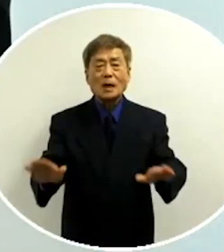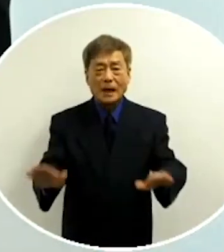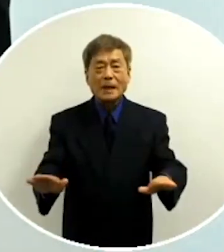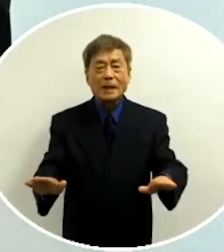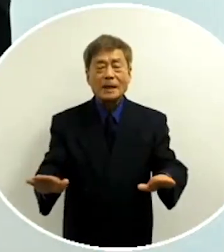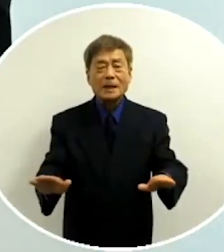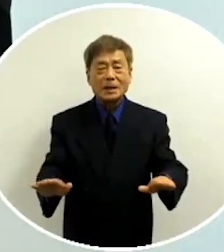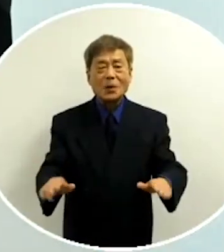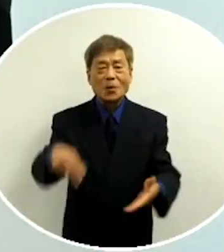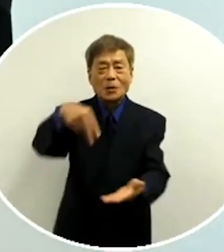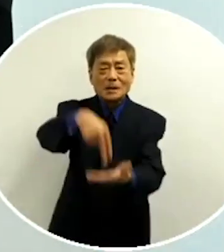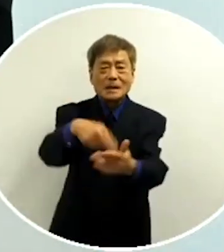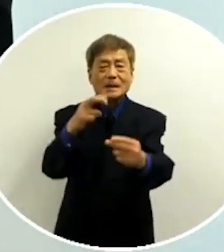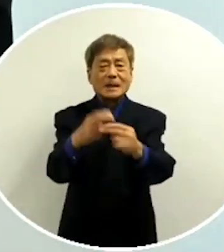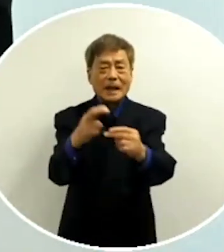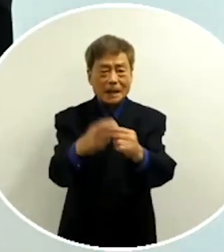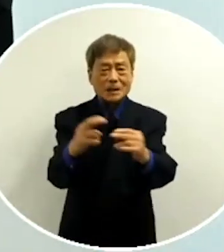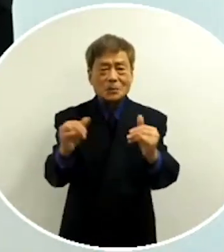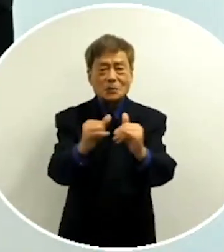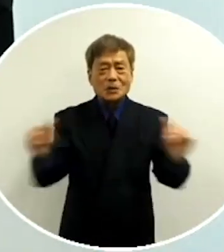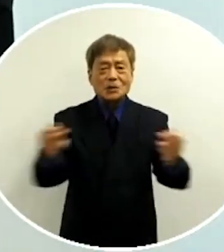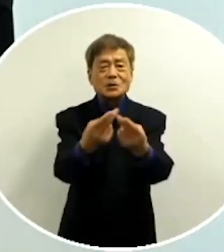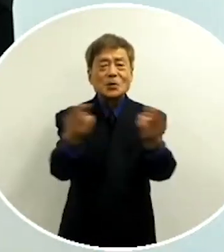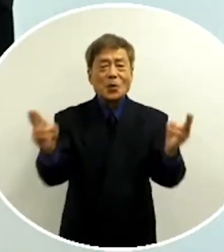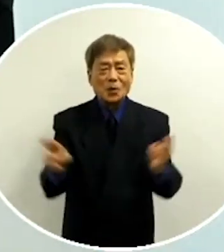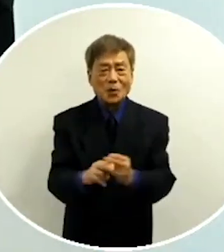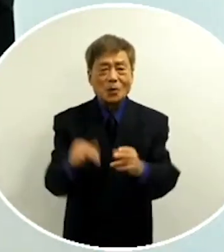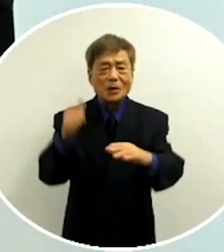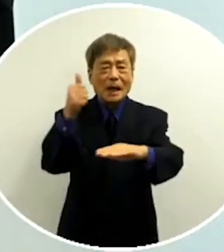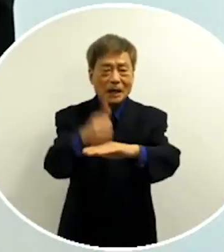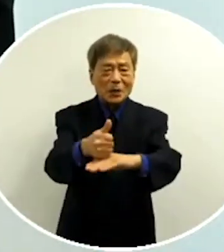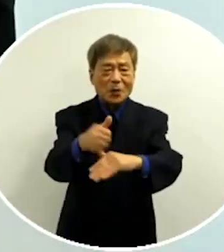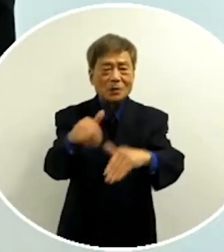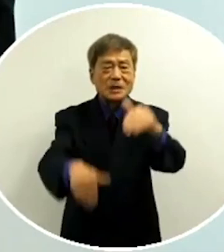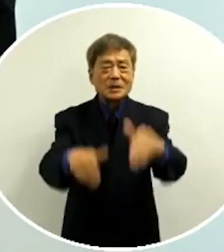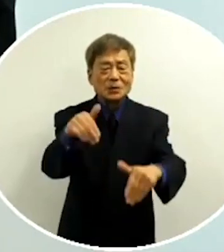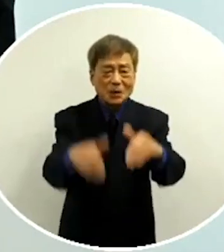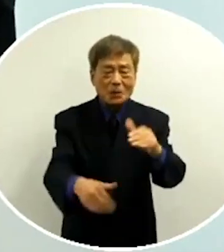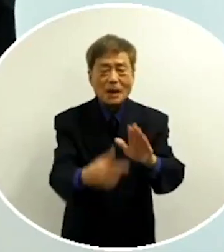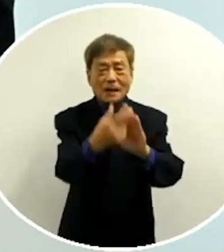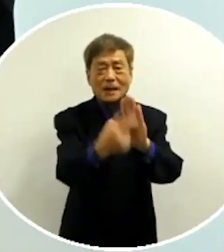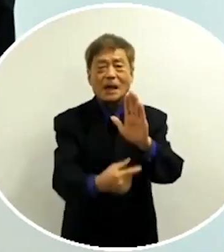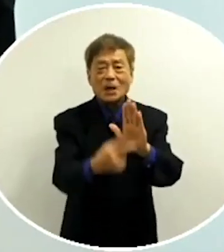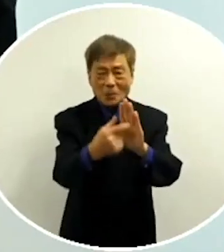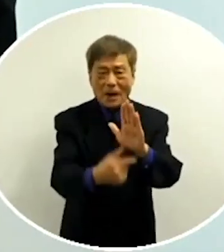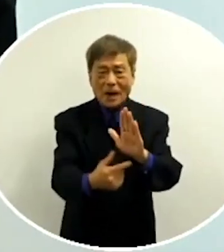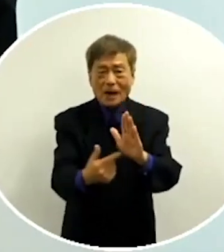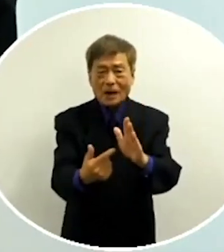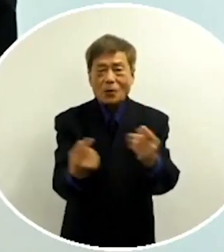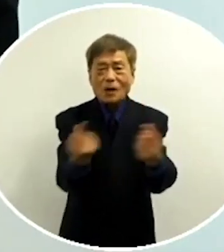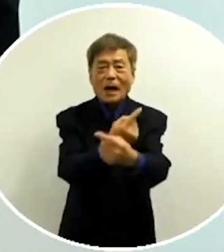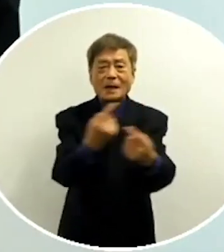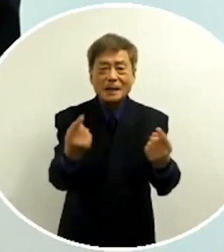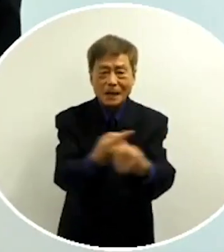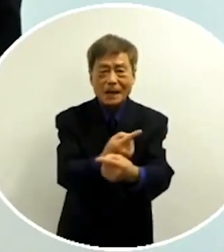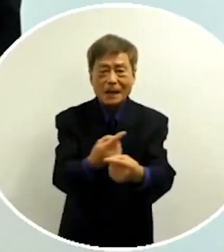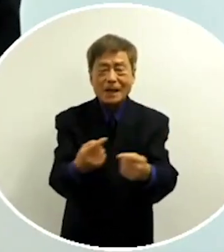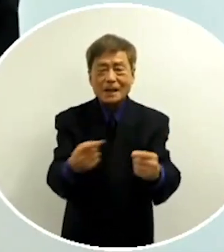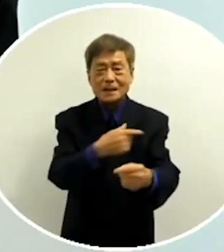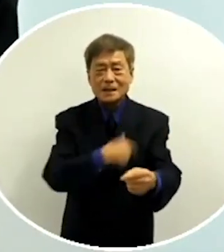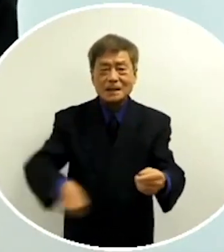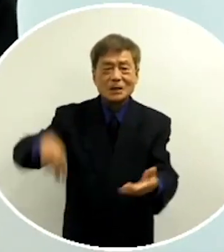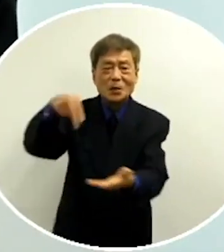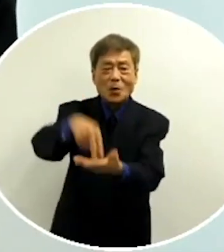代表選挙ではテーマ別で4回にわたり候補者討論会を行います本日の討論会